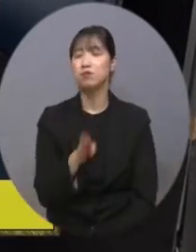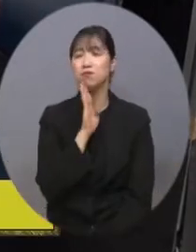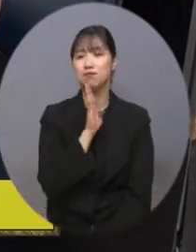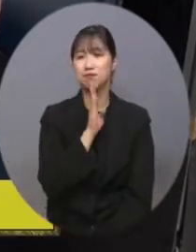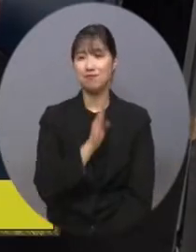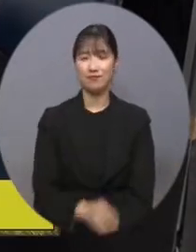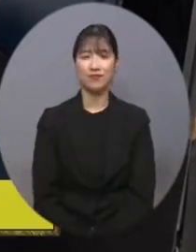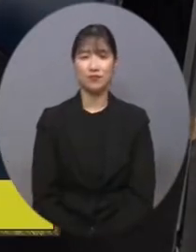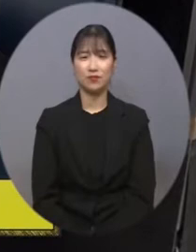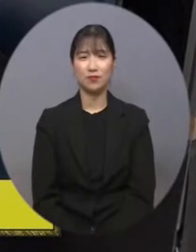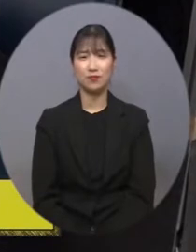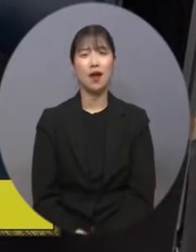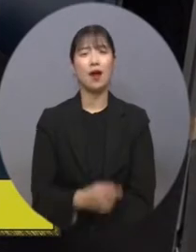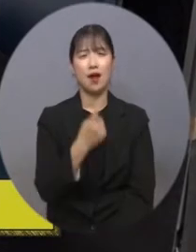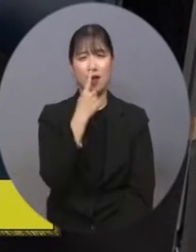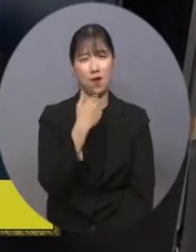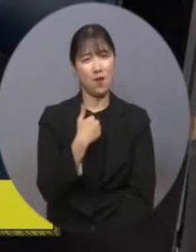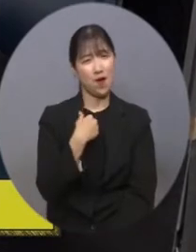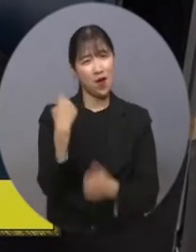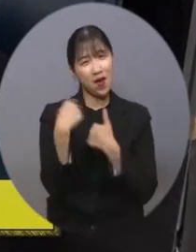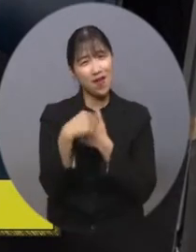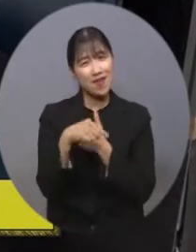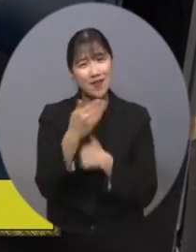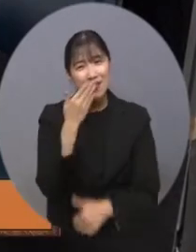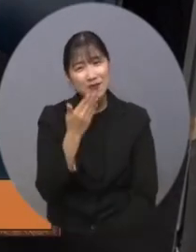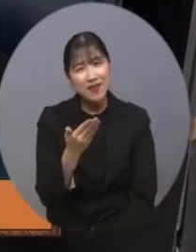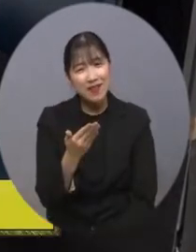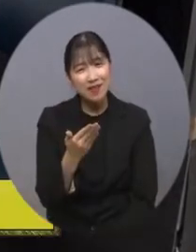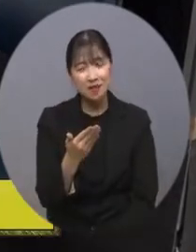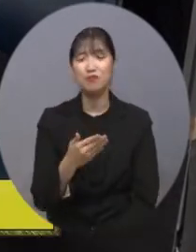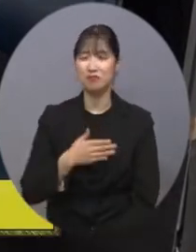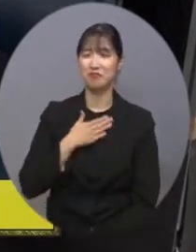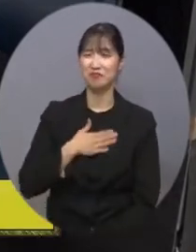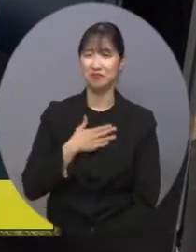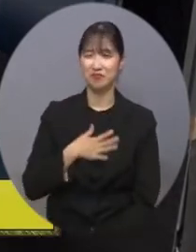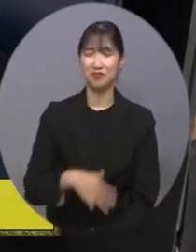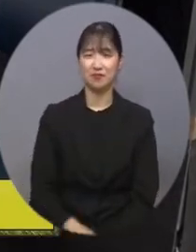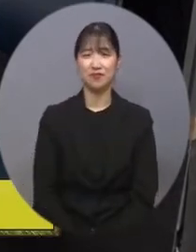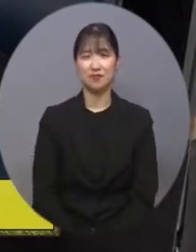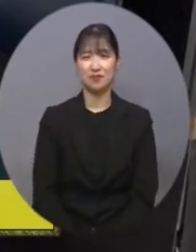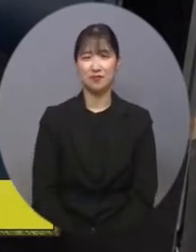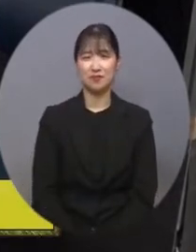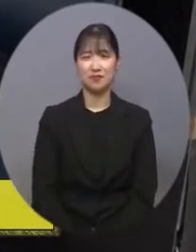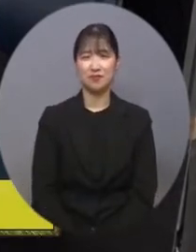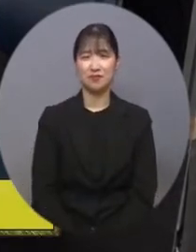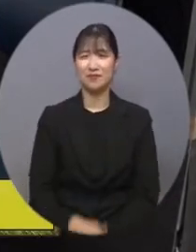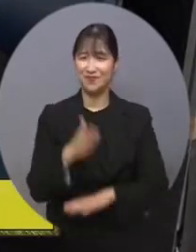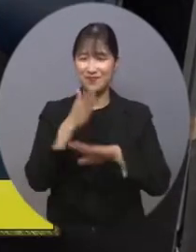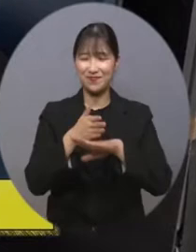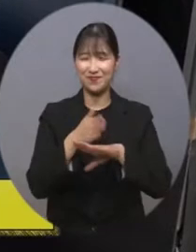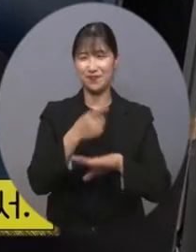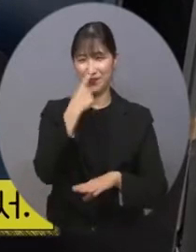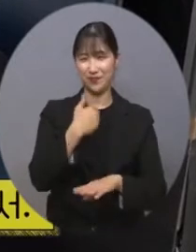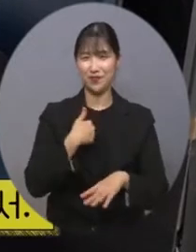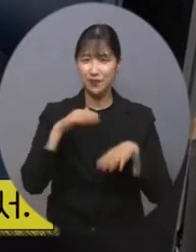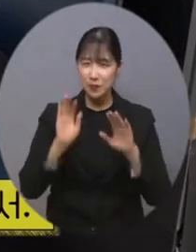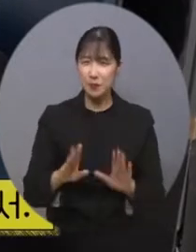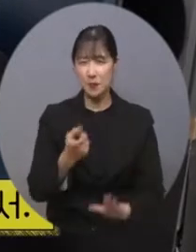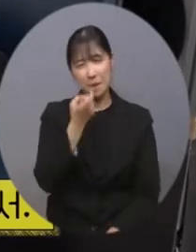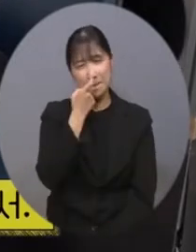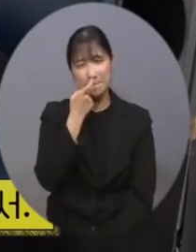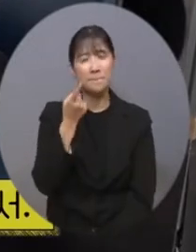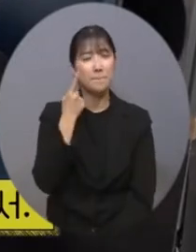네. 오, 그러면 혹시 저도 알려주실 수 있나요? 네. 아, 정말요? 감사합니다. 그럼 저도 오늘 한번